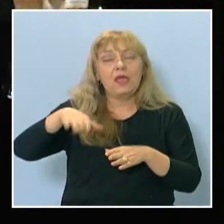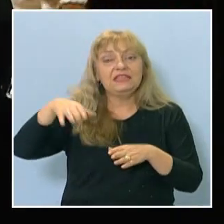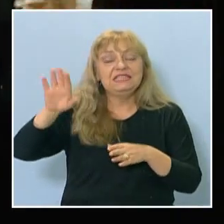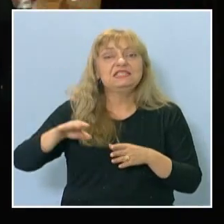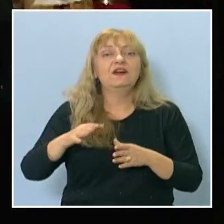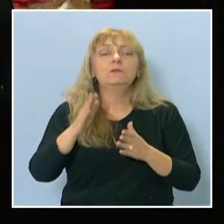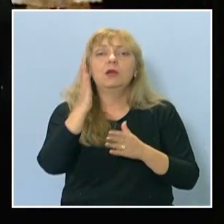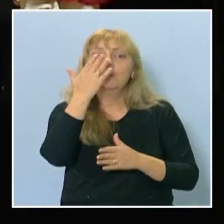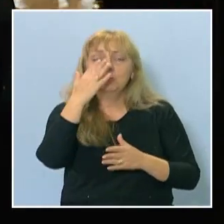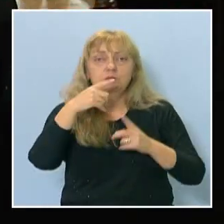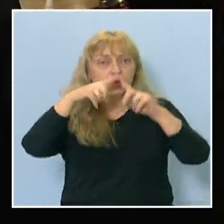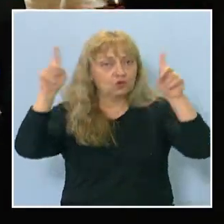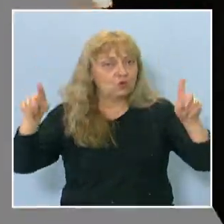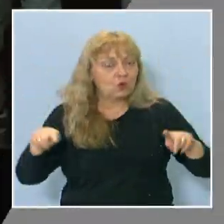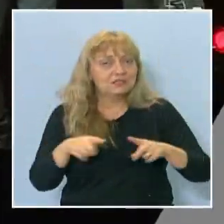до грами,